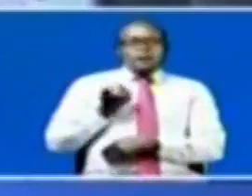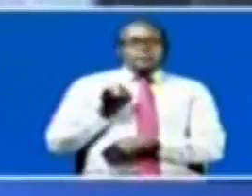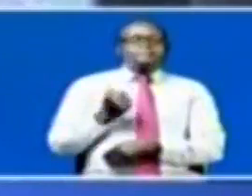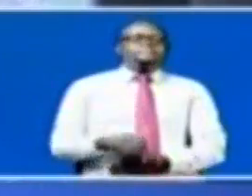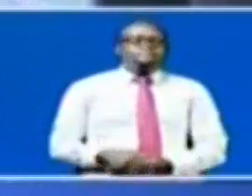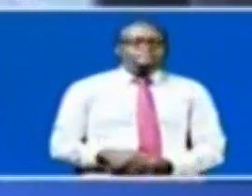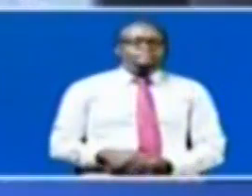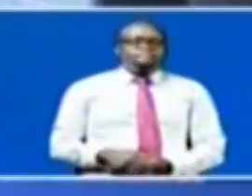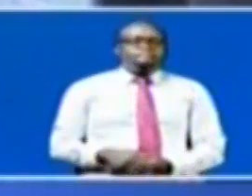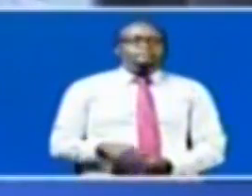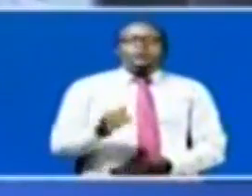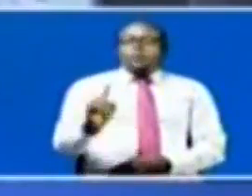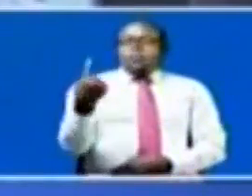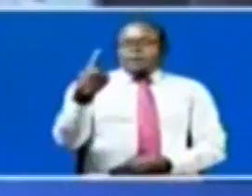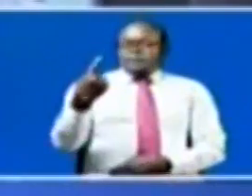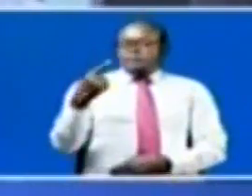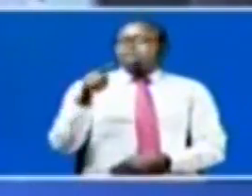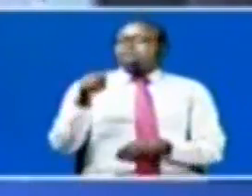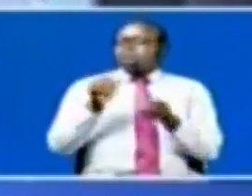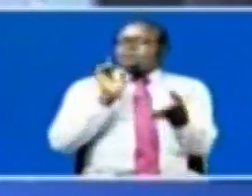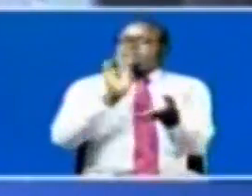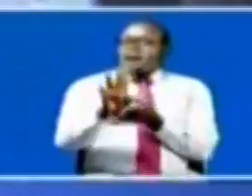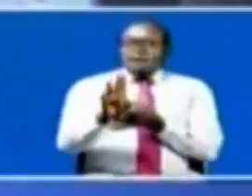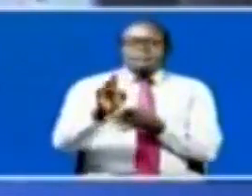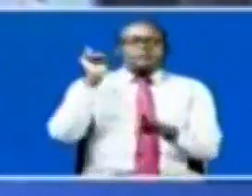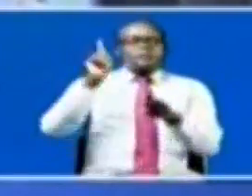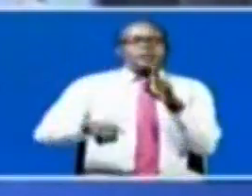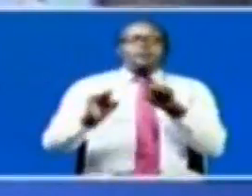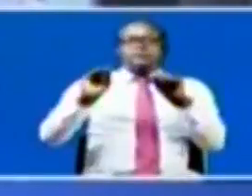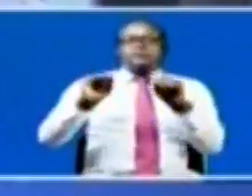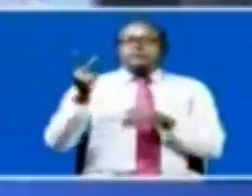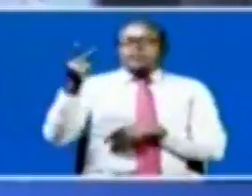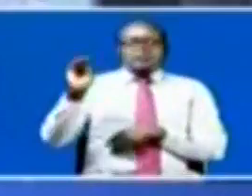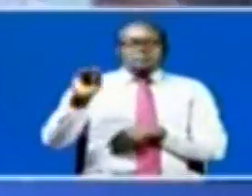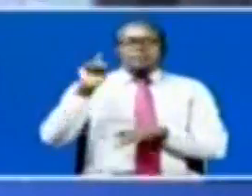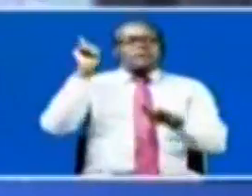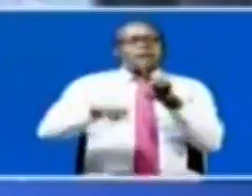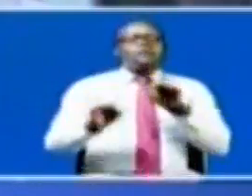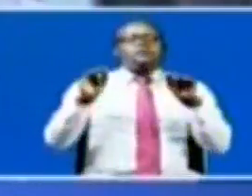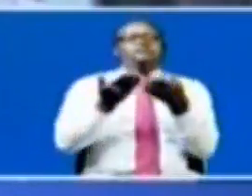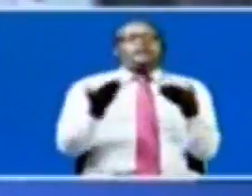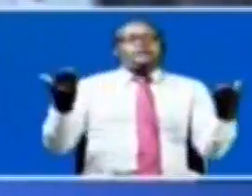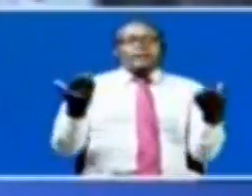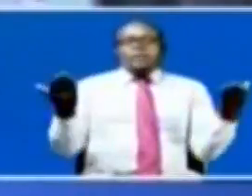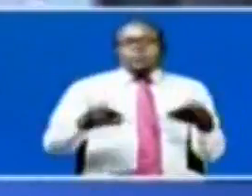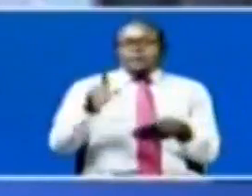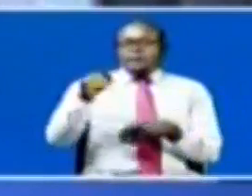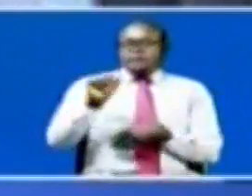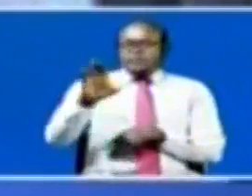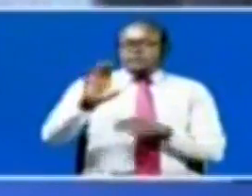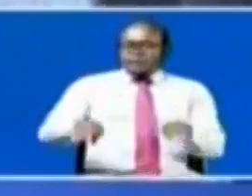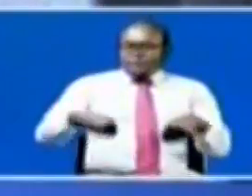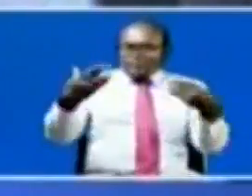relations. And once you are gazetted, you cannot teach in Kenya, you cannot teach anywhere else where TSC will be asked to